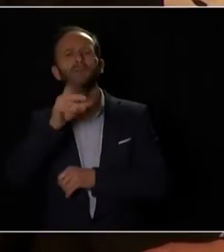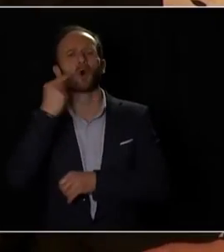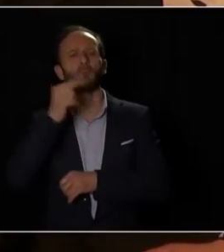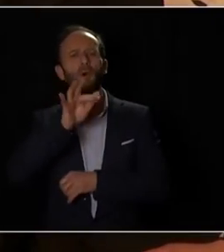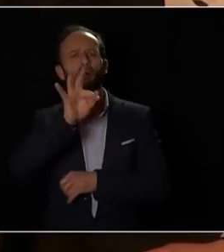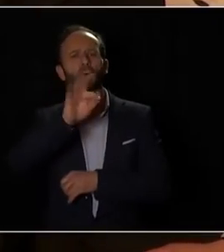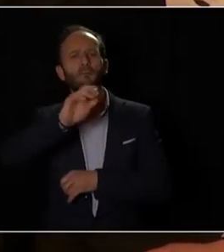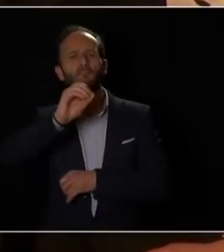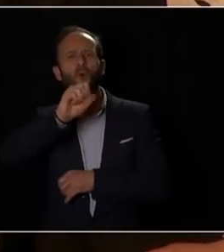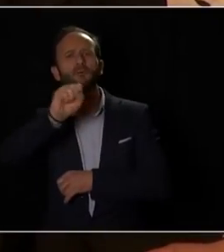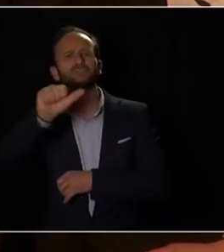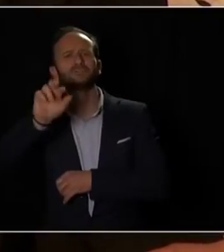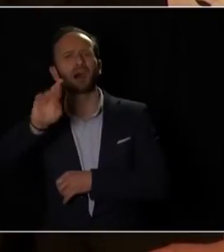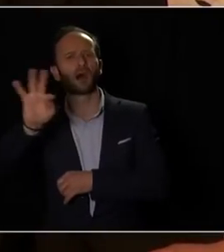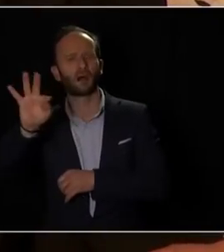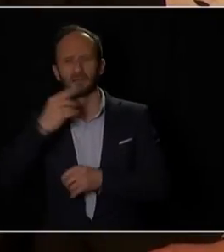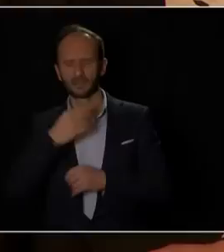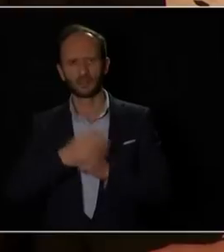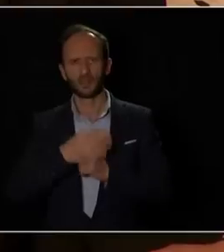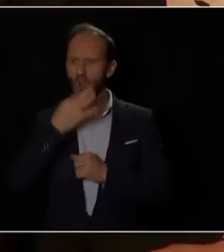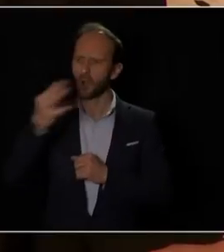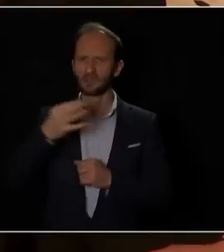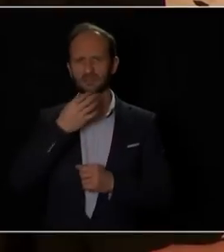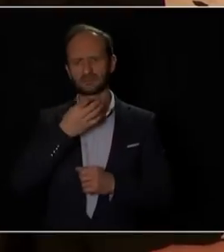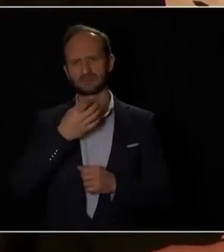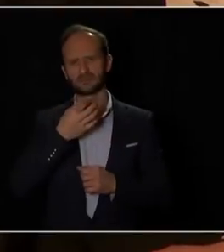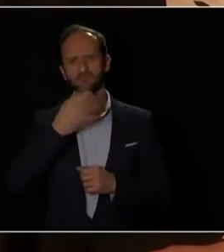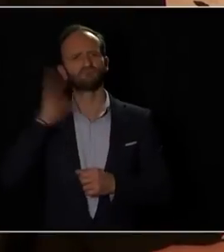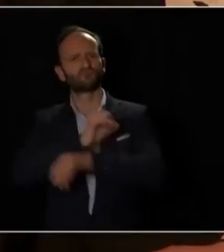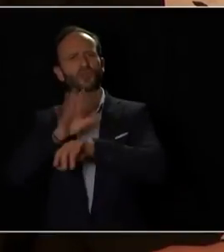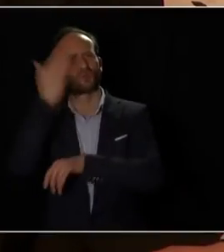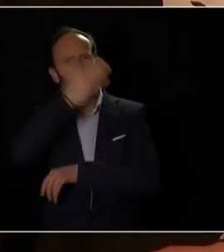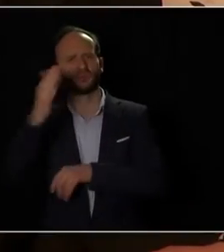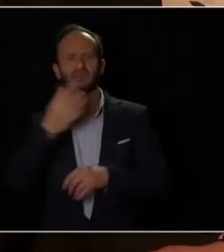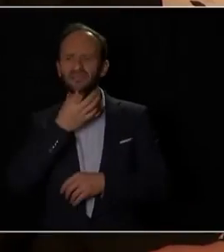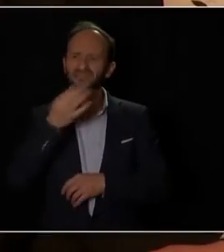Frossard, il a été décidé, disait-il, qu'on reparlerait